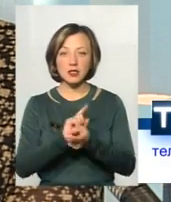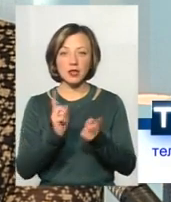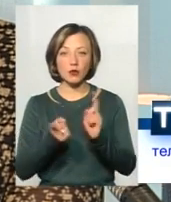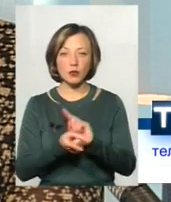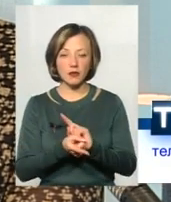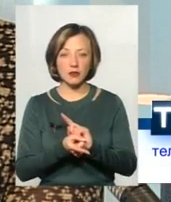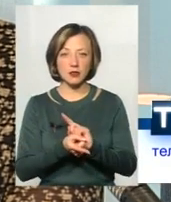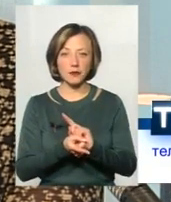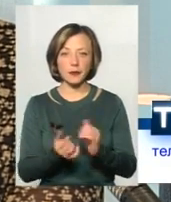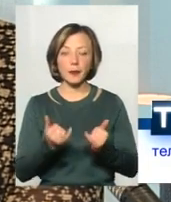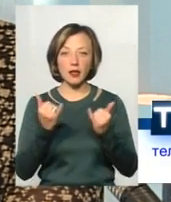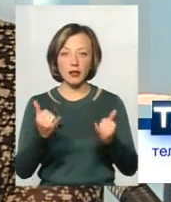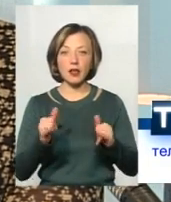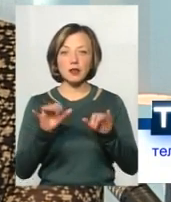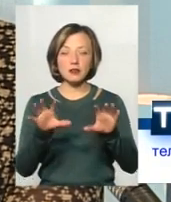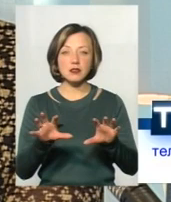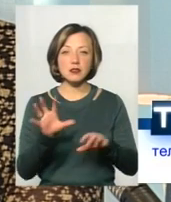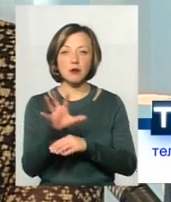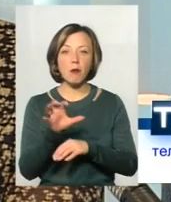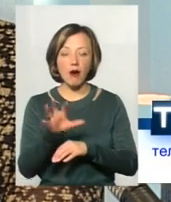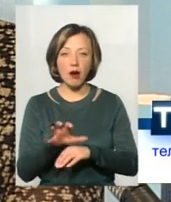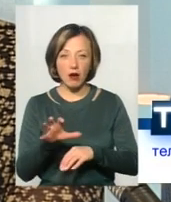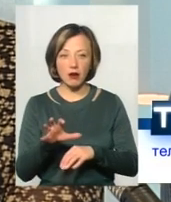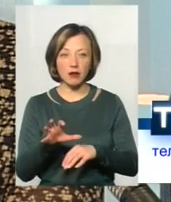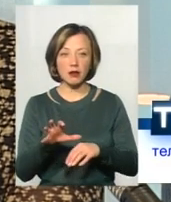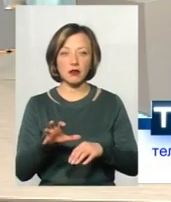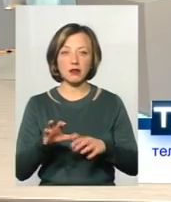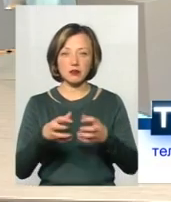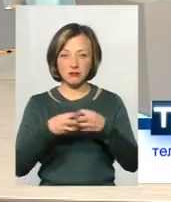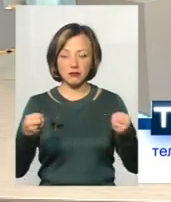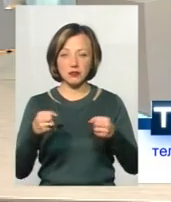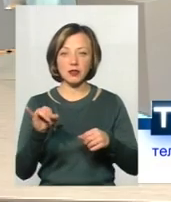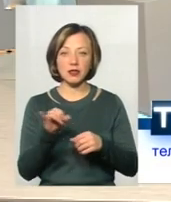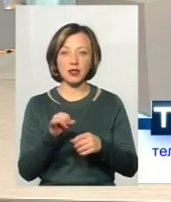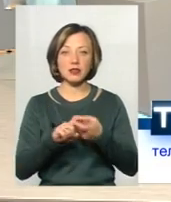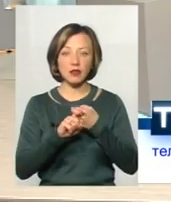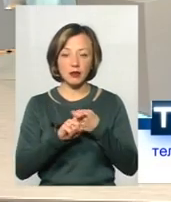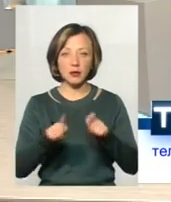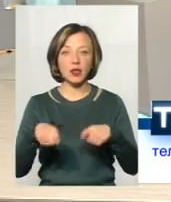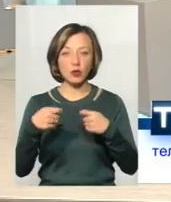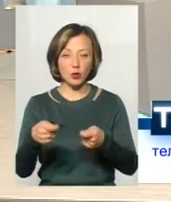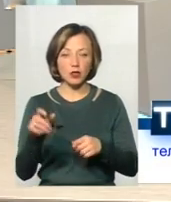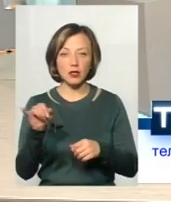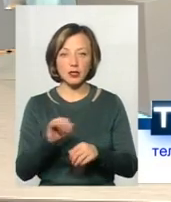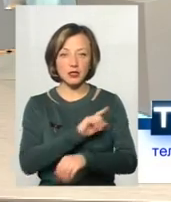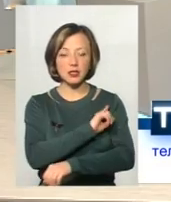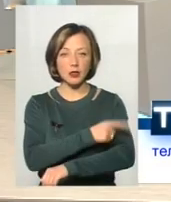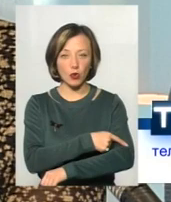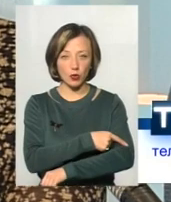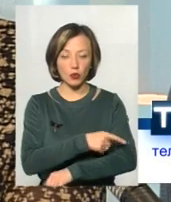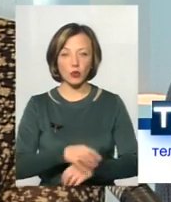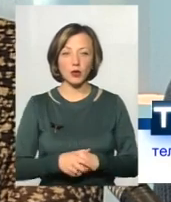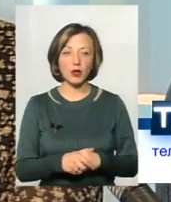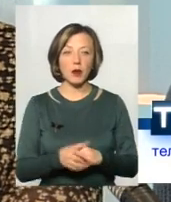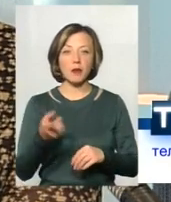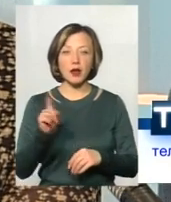и для собак, их разрывают, и они заразу тоже переносят, и очень сильную.